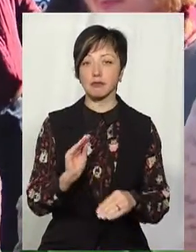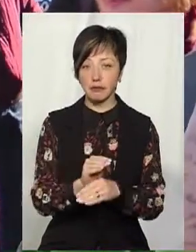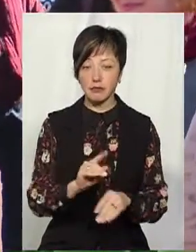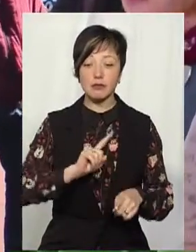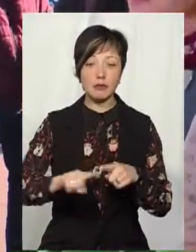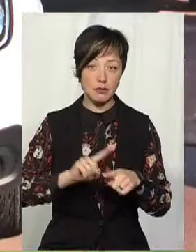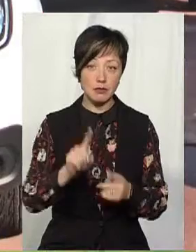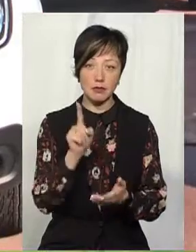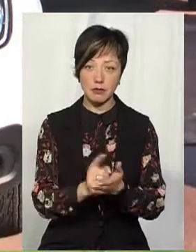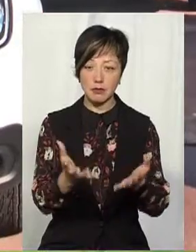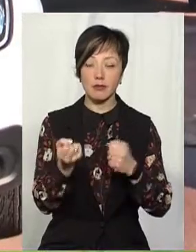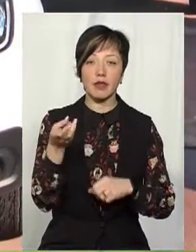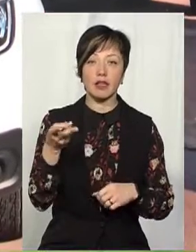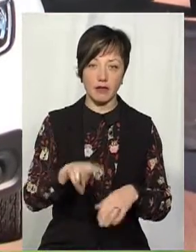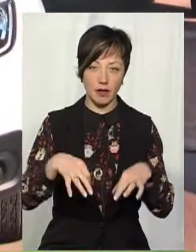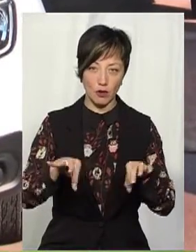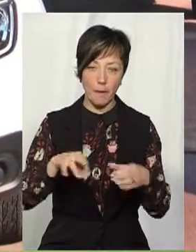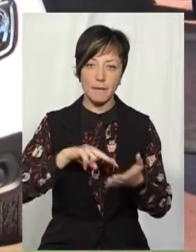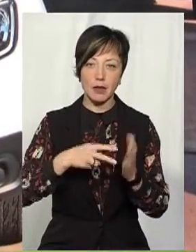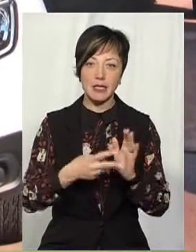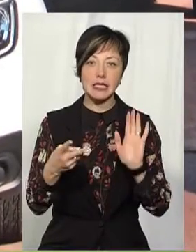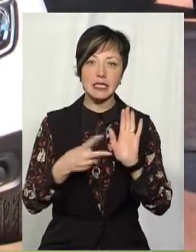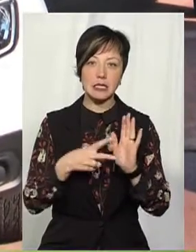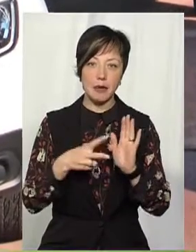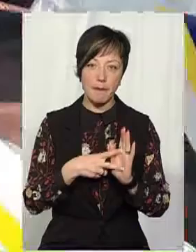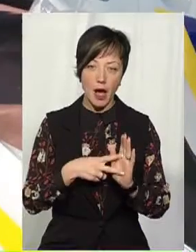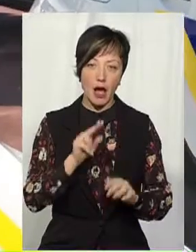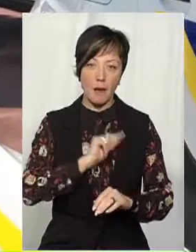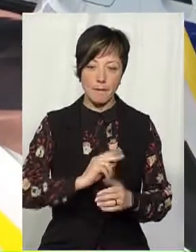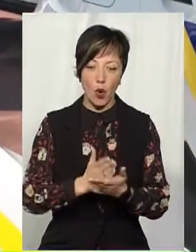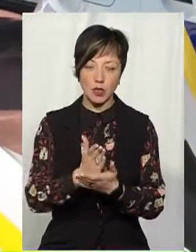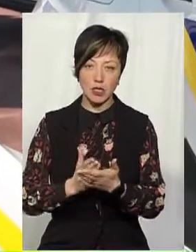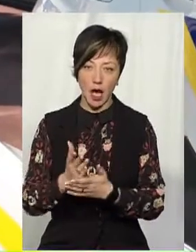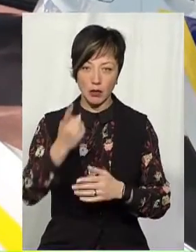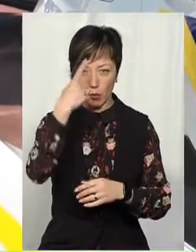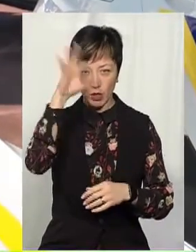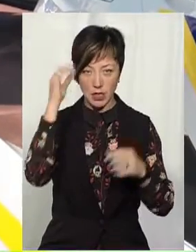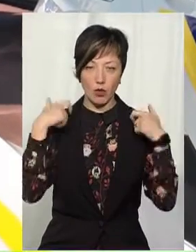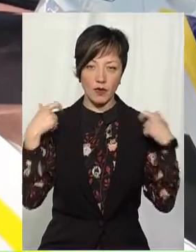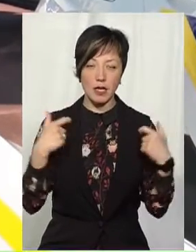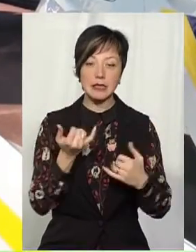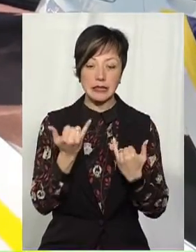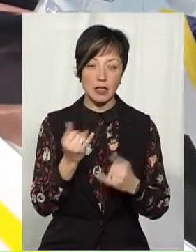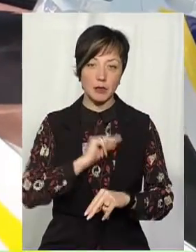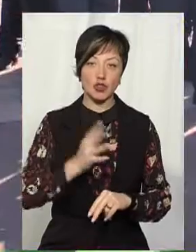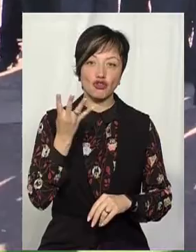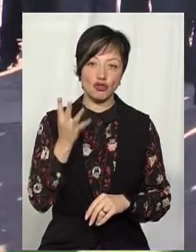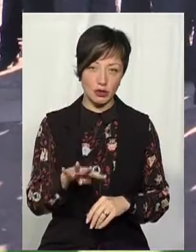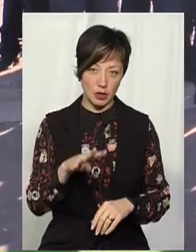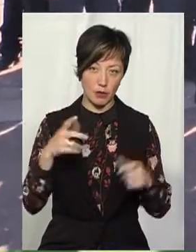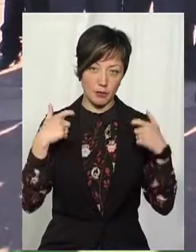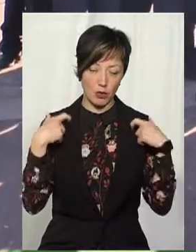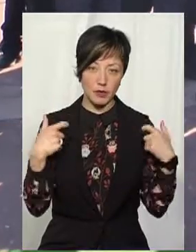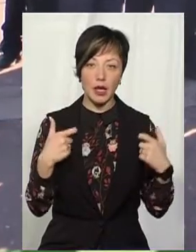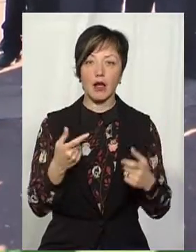згодом мають отримати ще дві. У громаді передбачено 7 посад поліцейських офіцерів. Наразі працюватиме 4 правоохоронці. На їхнє забезпечення з